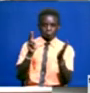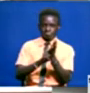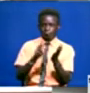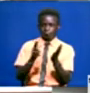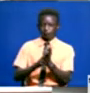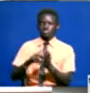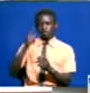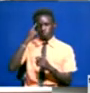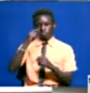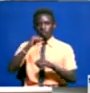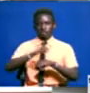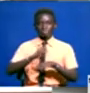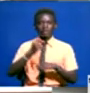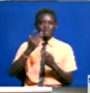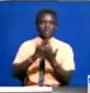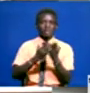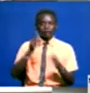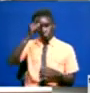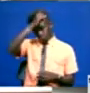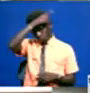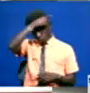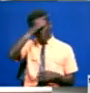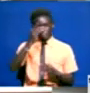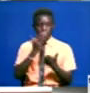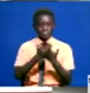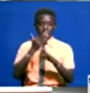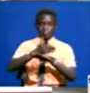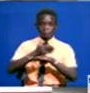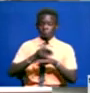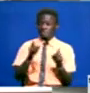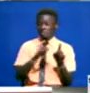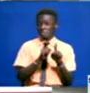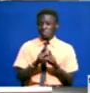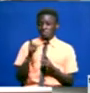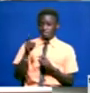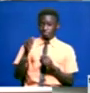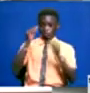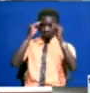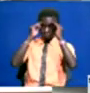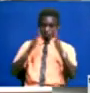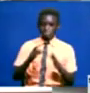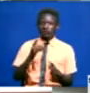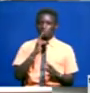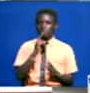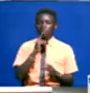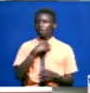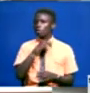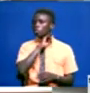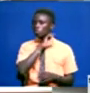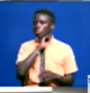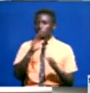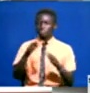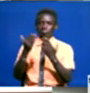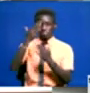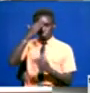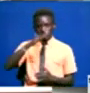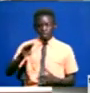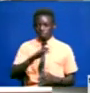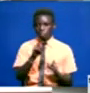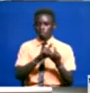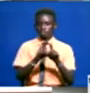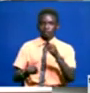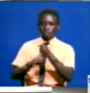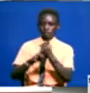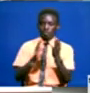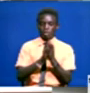masomo ya shahada ya wanasheria. Wanafunzi hao wameahidi kuwasilisha malalamishi yao bungeni huku wakiungwa mkono na mbunge wa